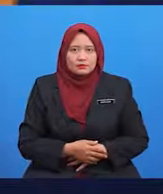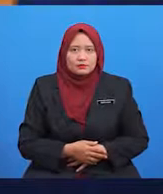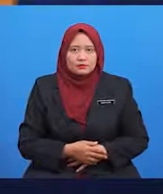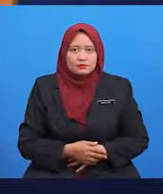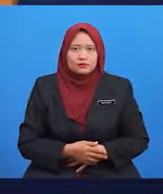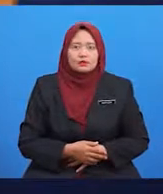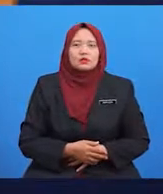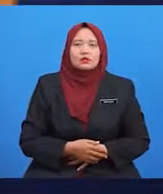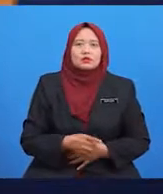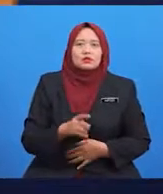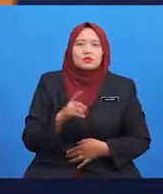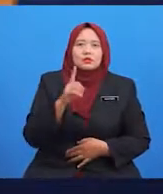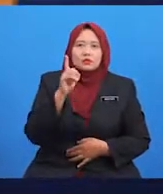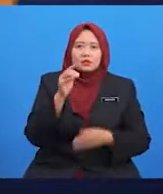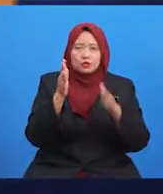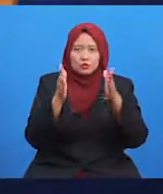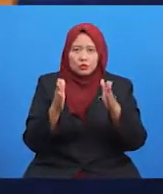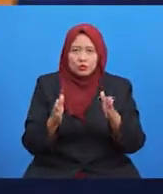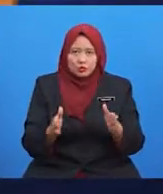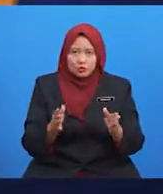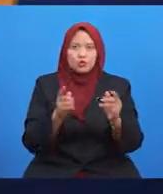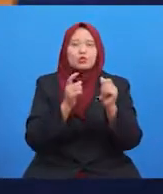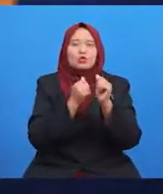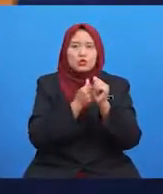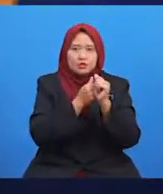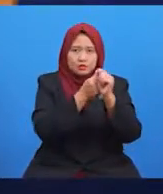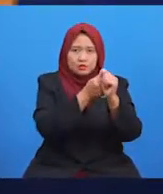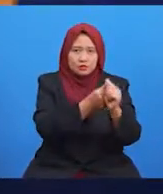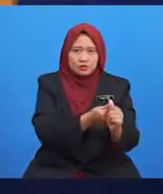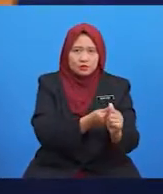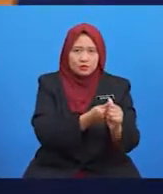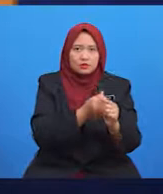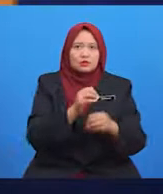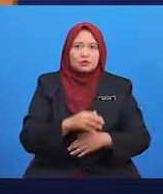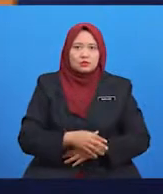Seorang Jemaah, karya E. Wahab Ali.